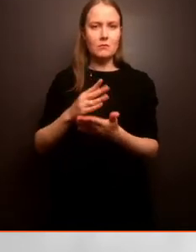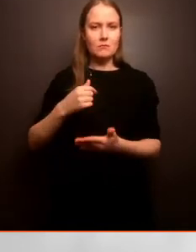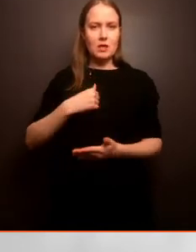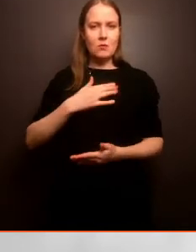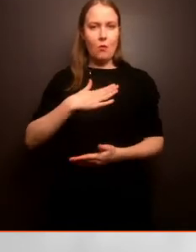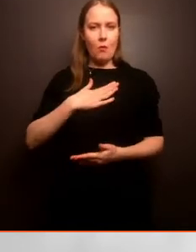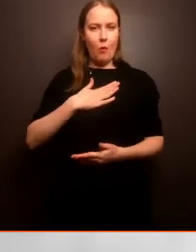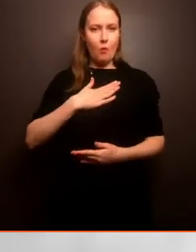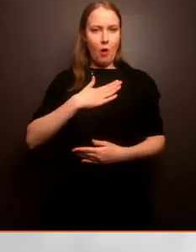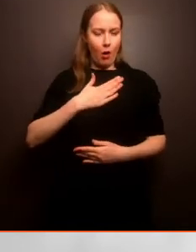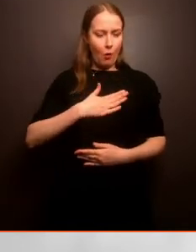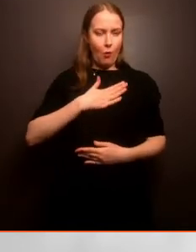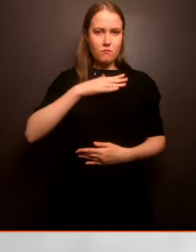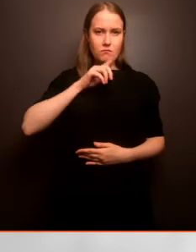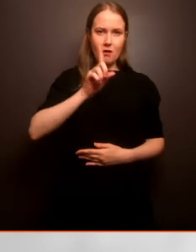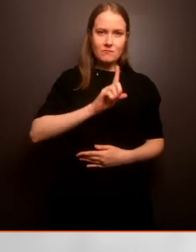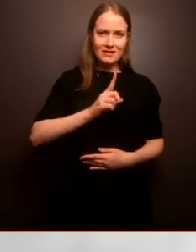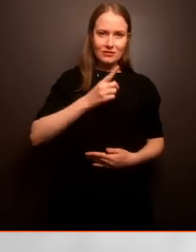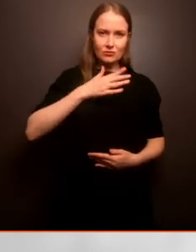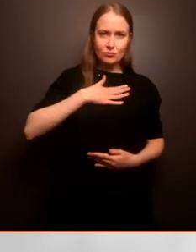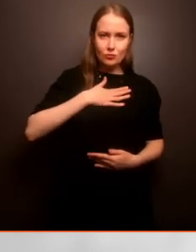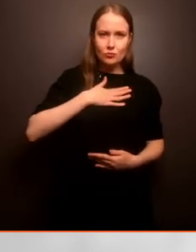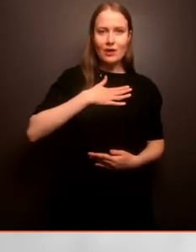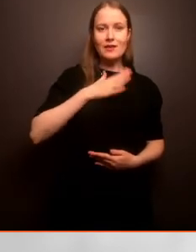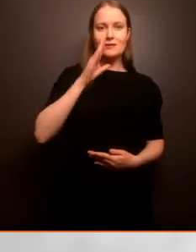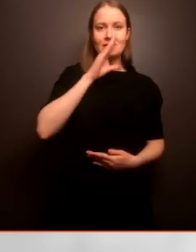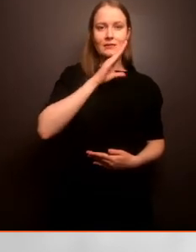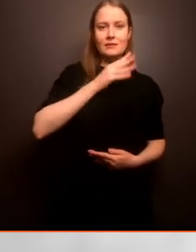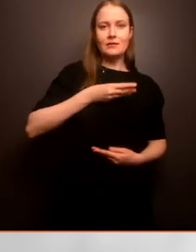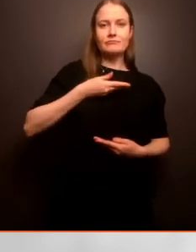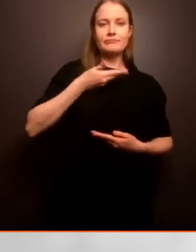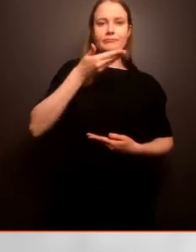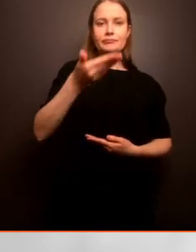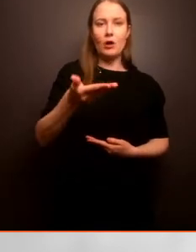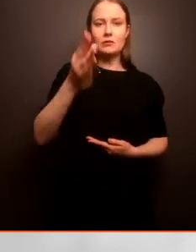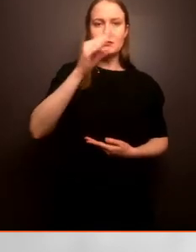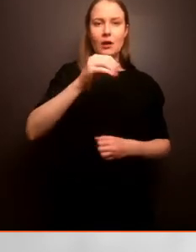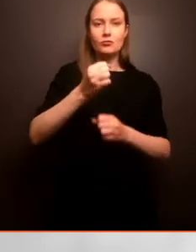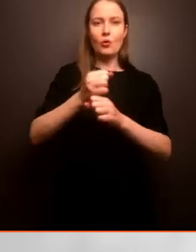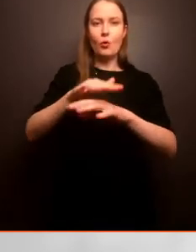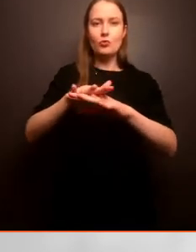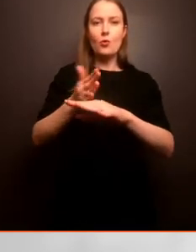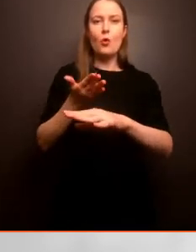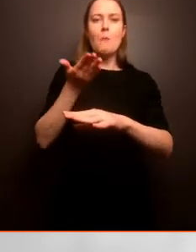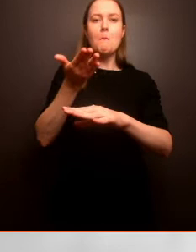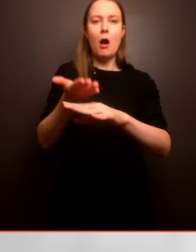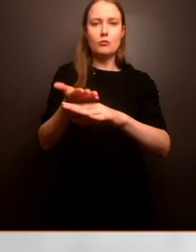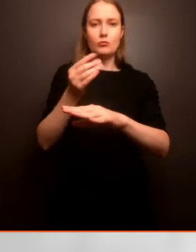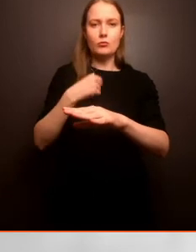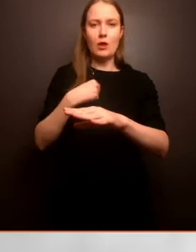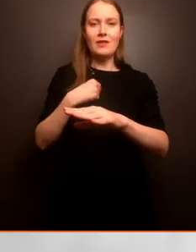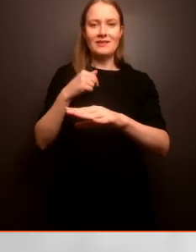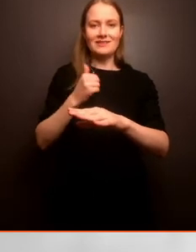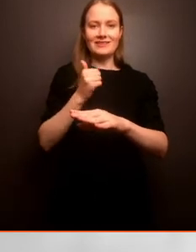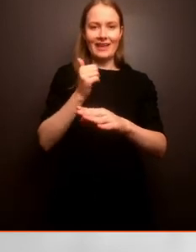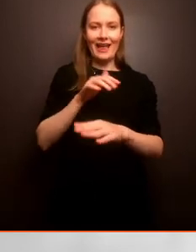unikaalsetest omadustest, mida ma saan tööturul edukalt pakkuda ja rakendada. Nii et kokkuvõttes võib öelda, et kui see keskkond